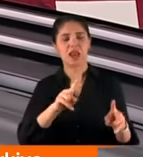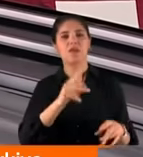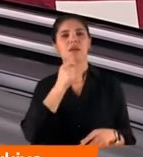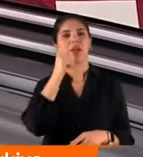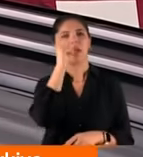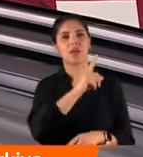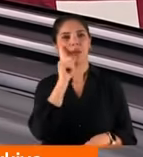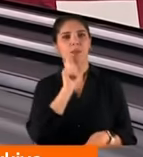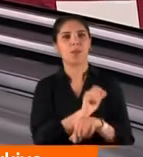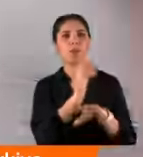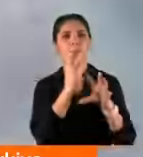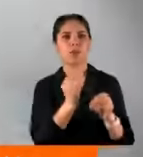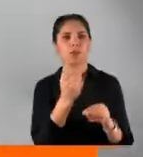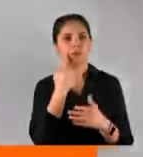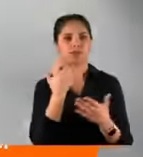alındı.